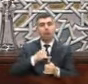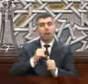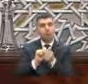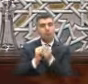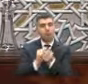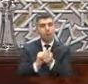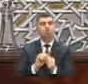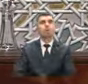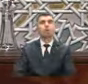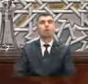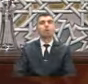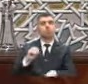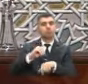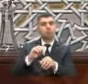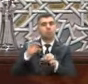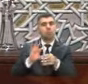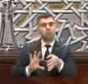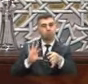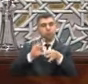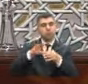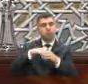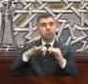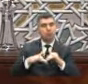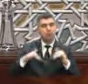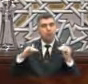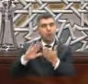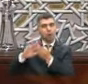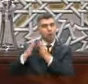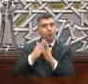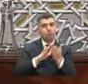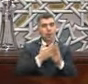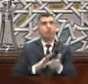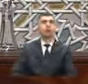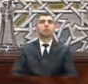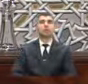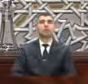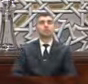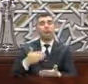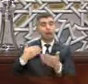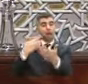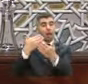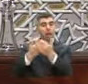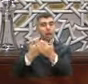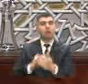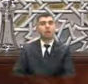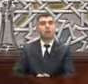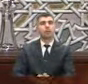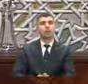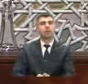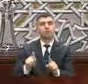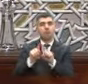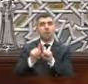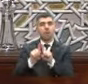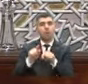القطاع المكلف بالعلاقات مع البرلمان والمجتمع المدني، وأخيرا القطاع